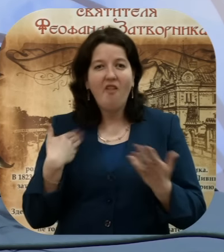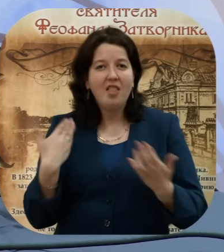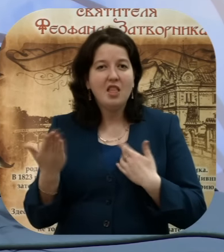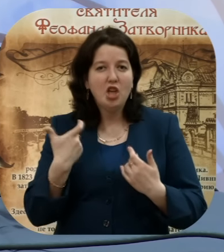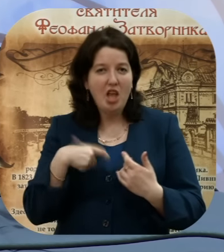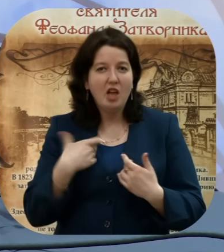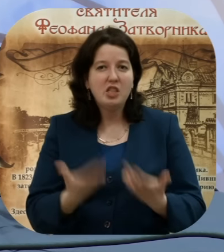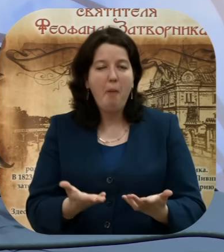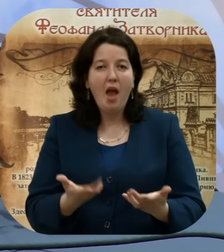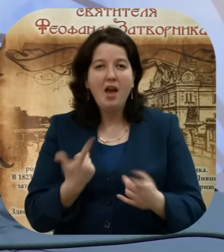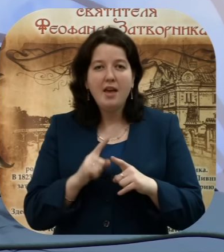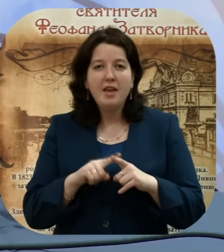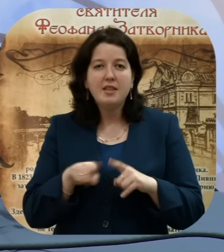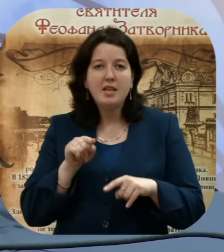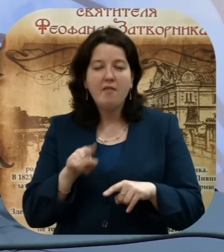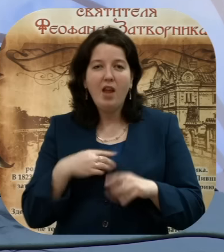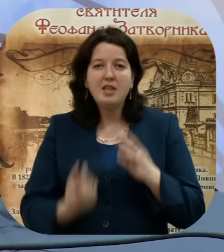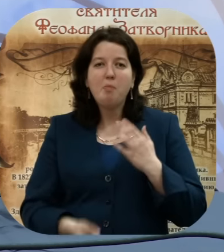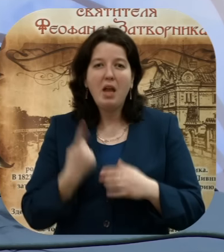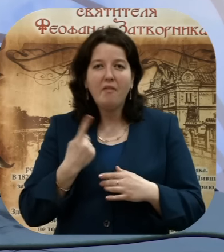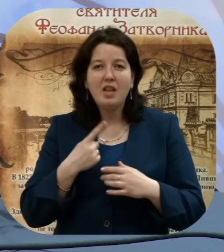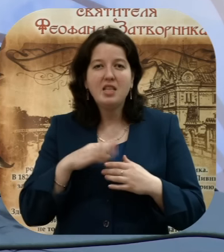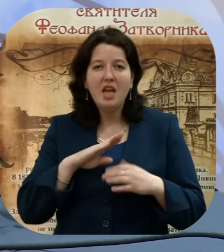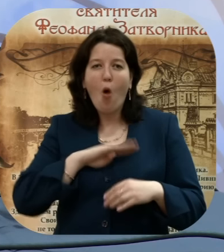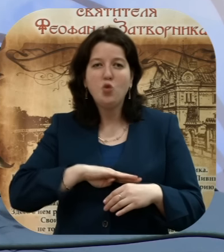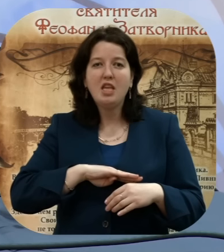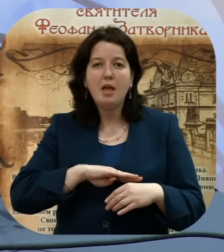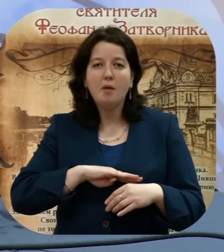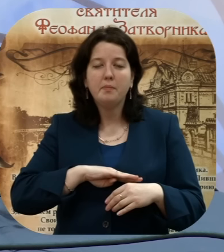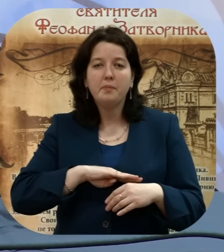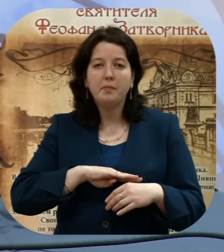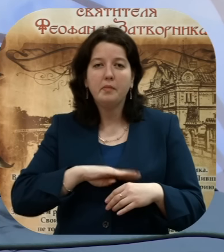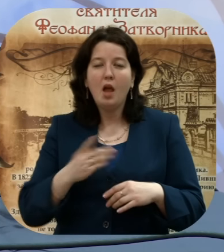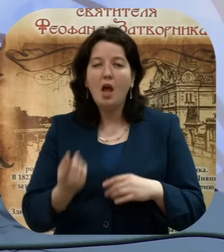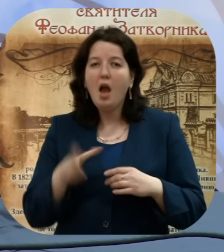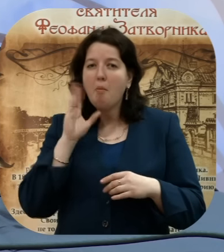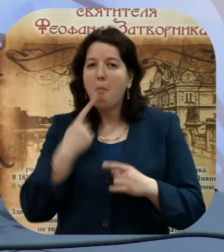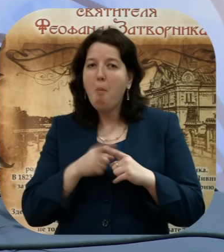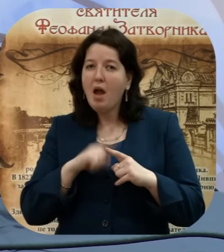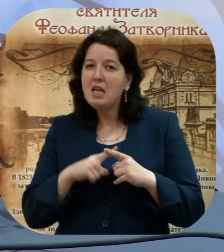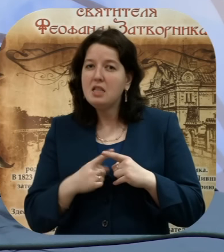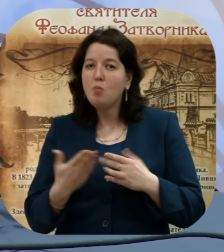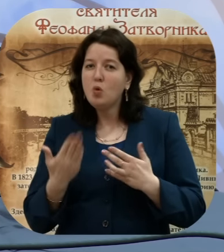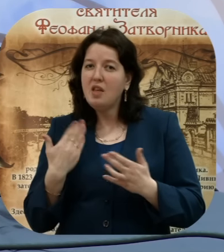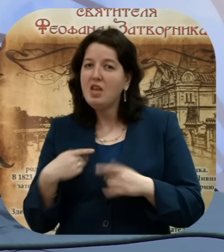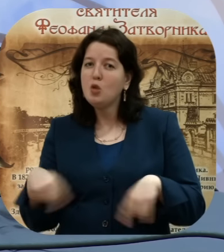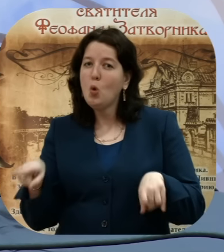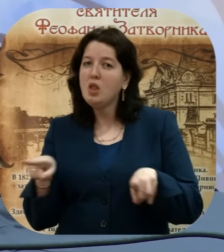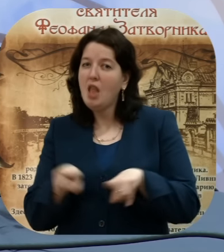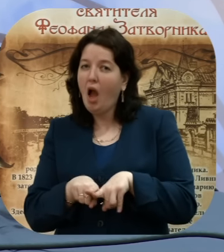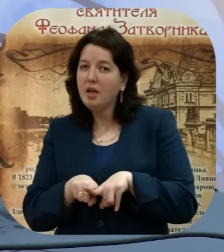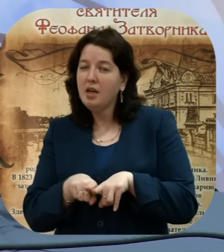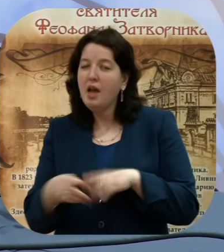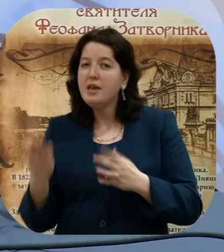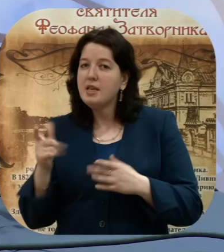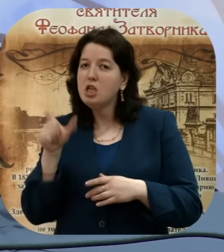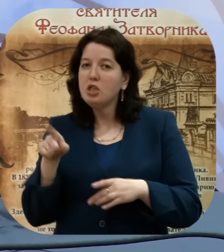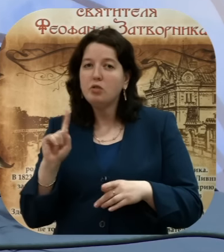себе – это является появление уныния. Поэтому советую так, что ты